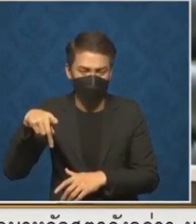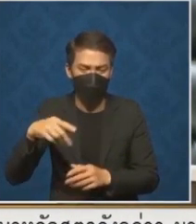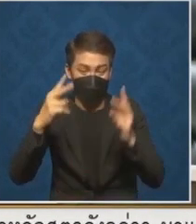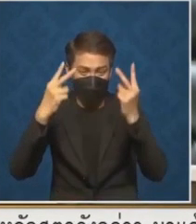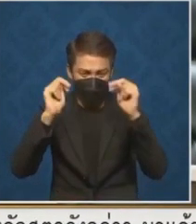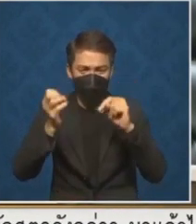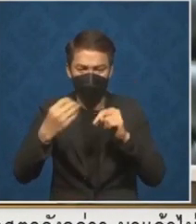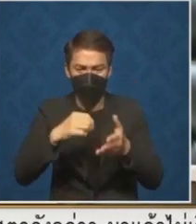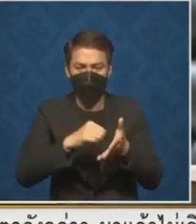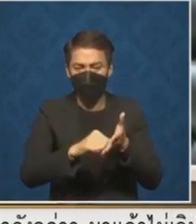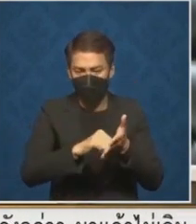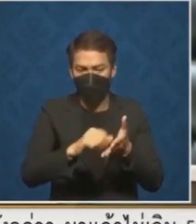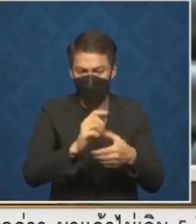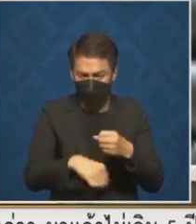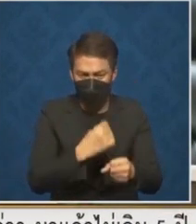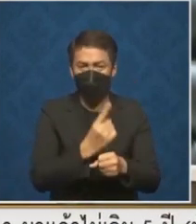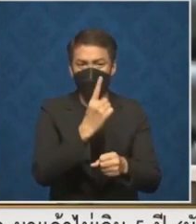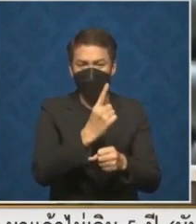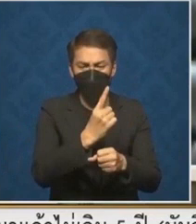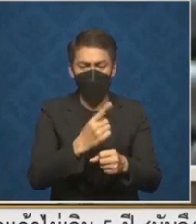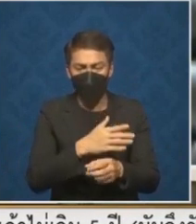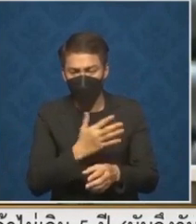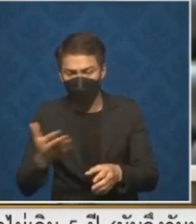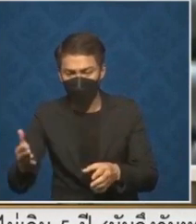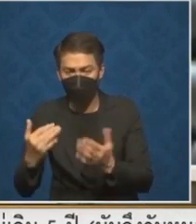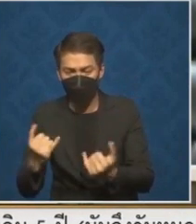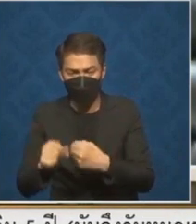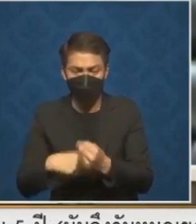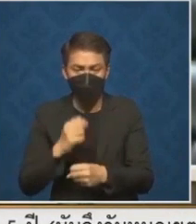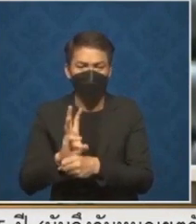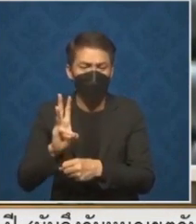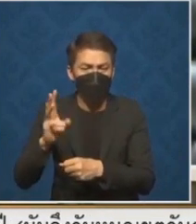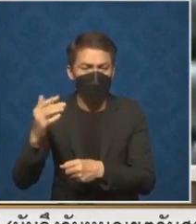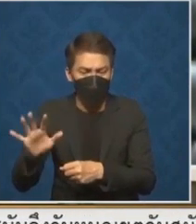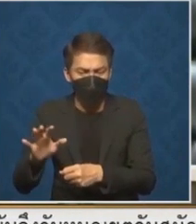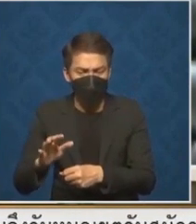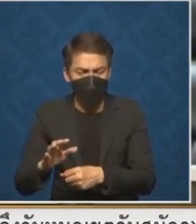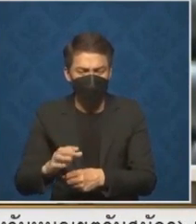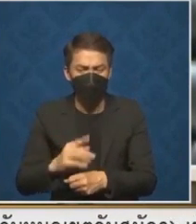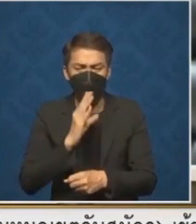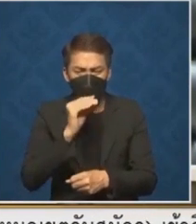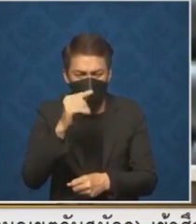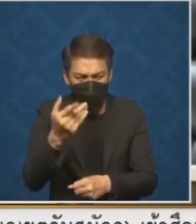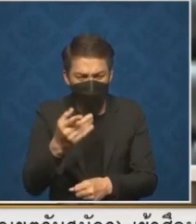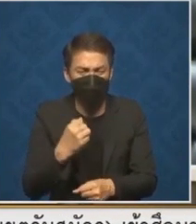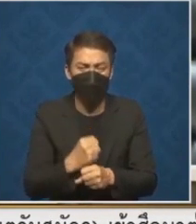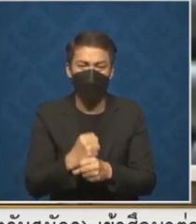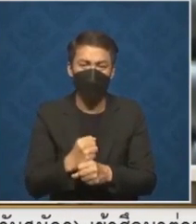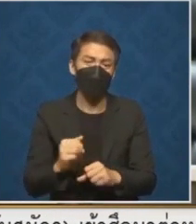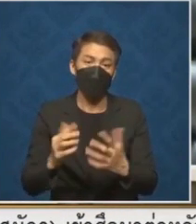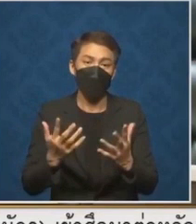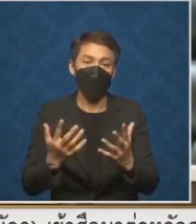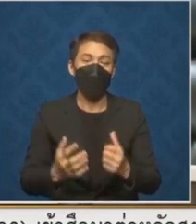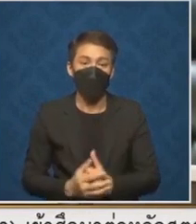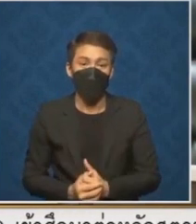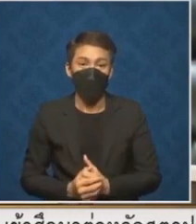พูดเองวจะแ้ใหเสรจภัใน 1 ปีวันนี้ 6 ปีท่นายกรัปากยัไม่ทำแล้ใน One Map ท่นายกส